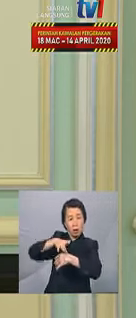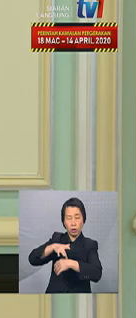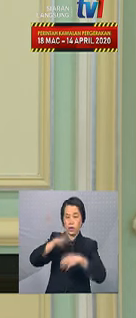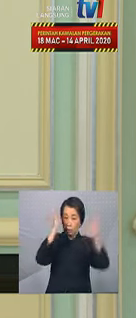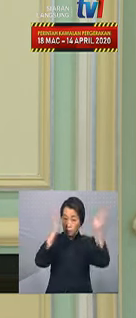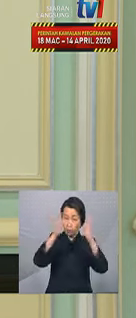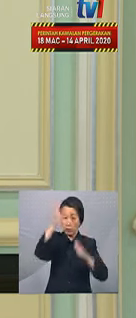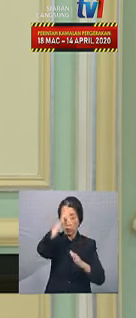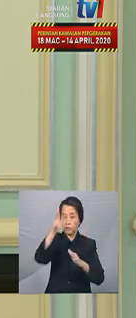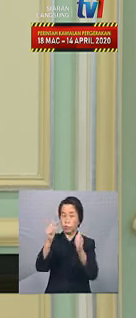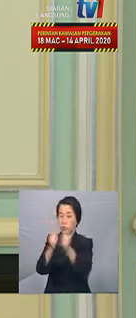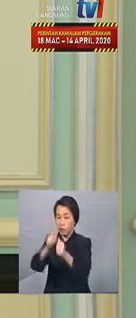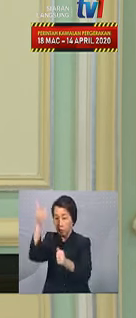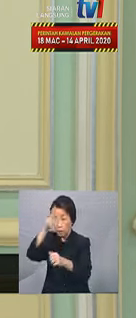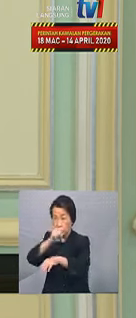kerajaan Singapura.